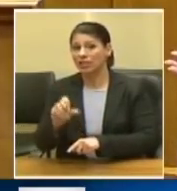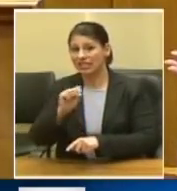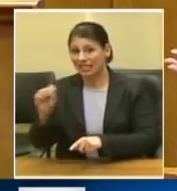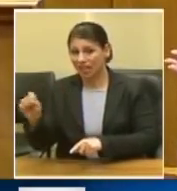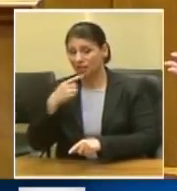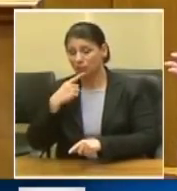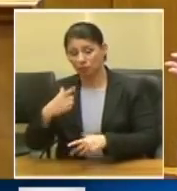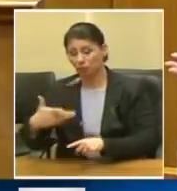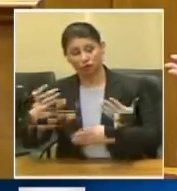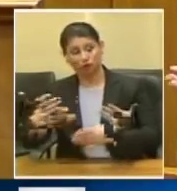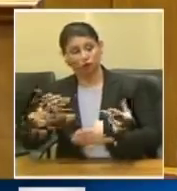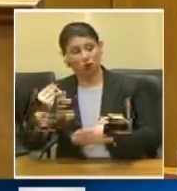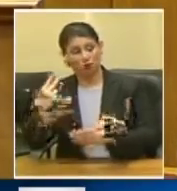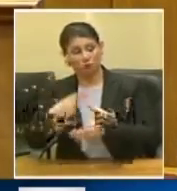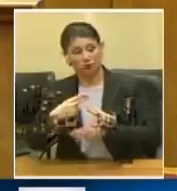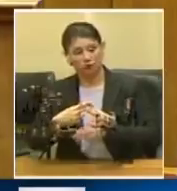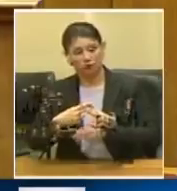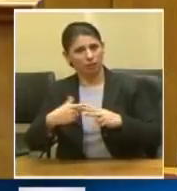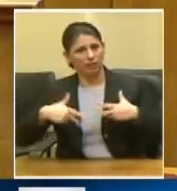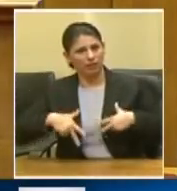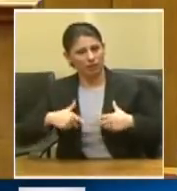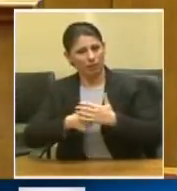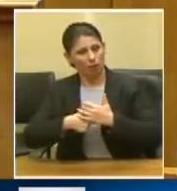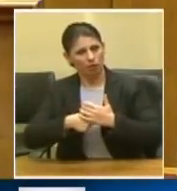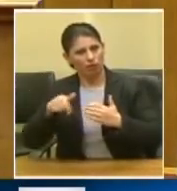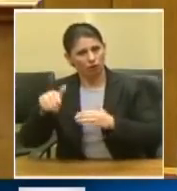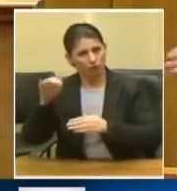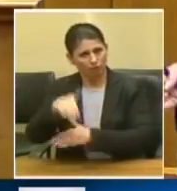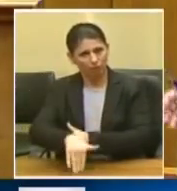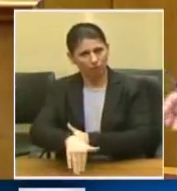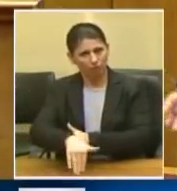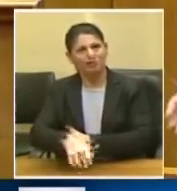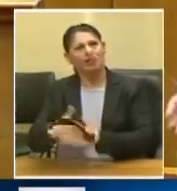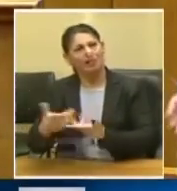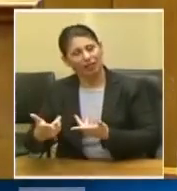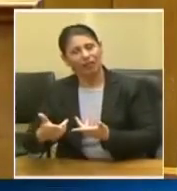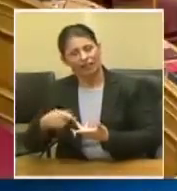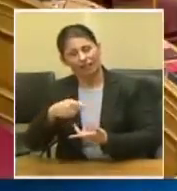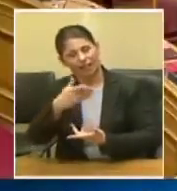υποψηφία, θα πέσει. Άντε, καλό μελέτα έχετε και για σας. Ευχαριστώ.